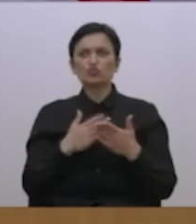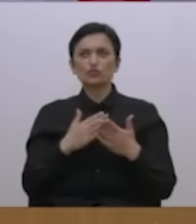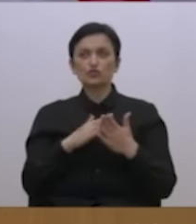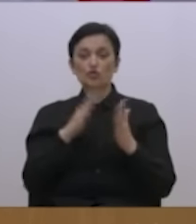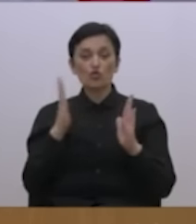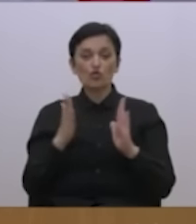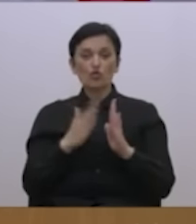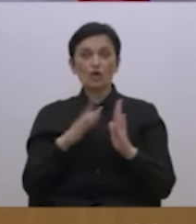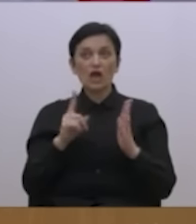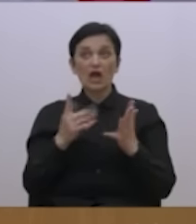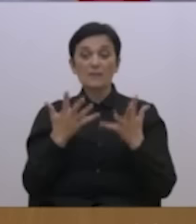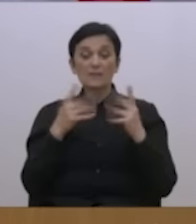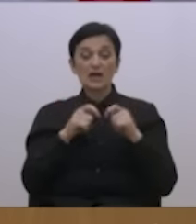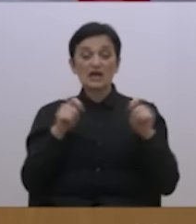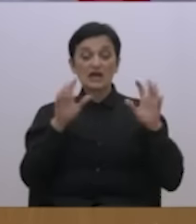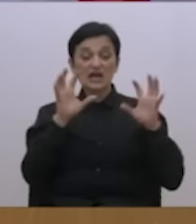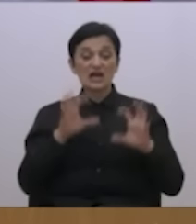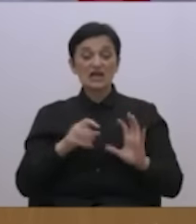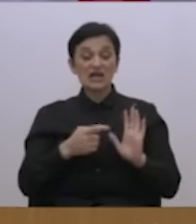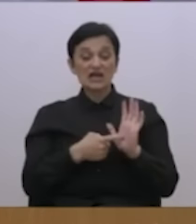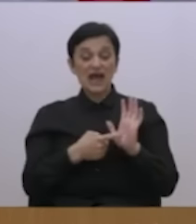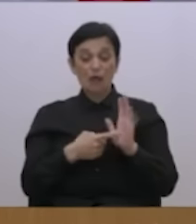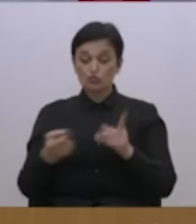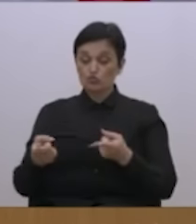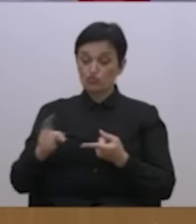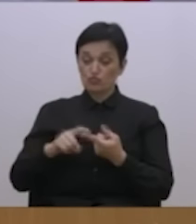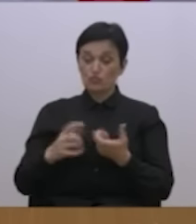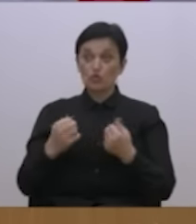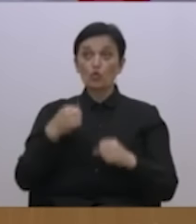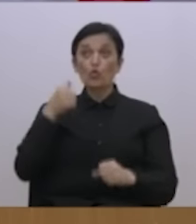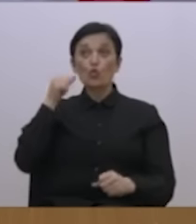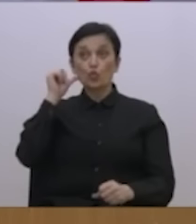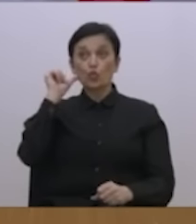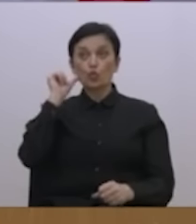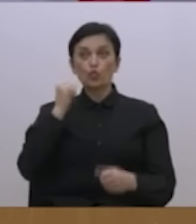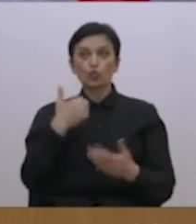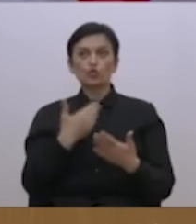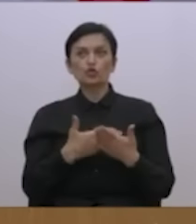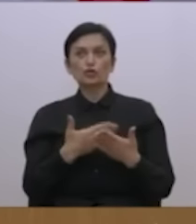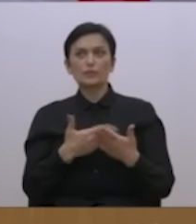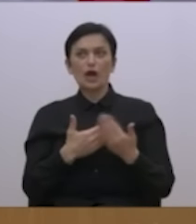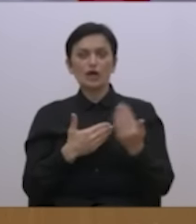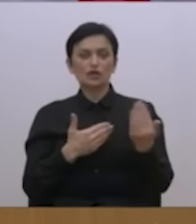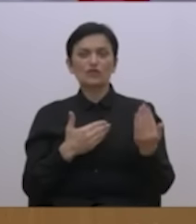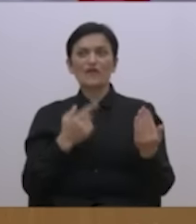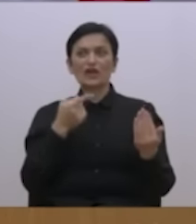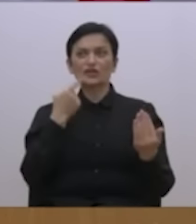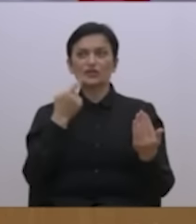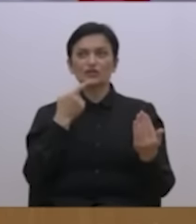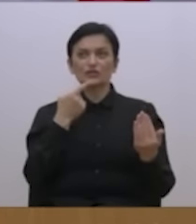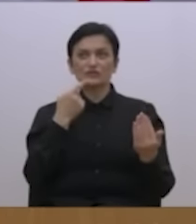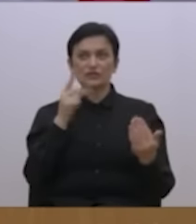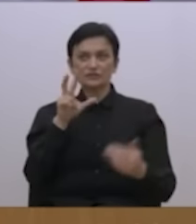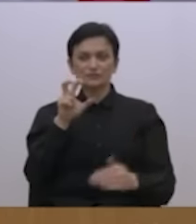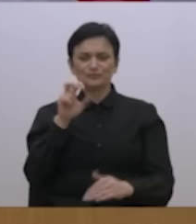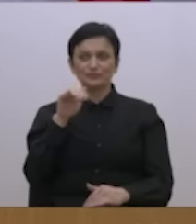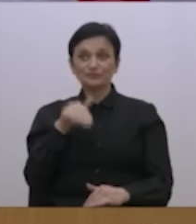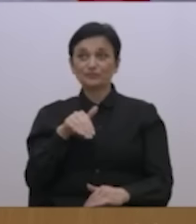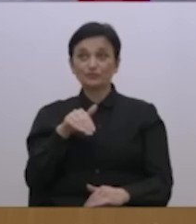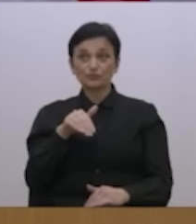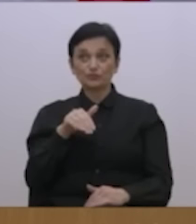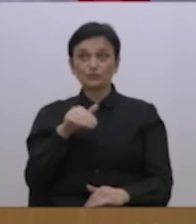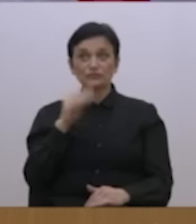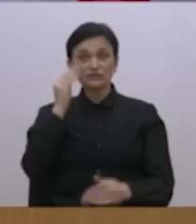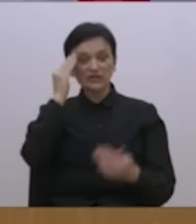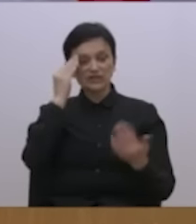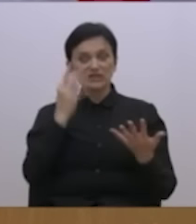ხდება გამჭვირვალობის კანონის მიღების ფონზე. აი გუშინ მაგალითად თქვენ ამ თქვით რომ რაღაც 300,000-იო, მაგრამ აი რო